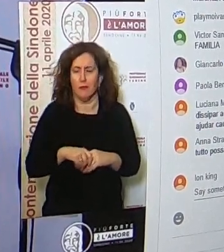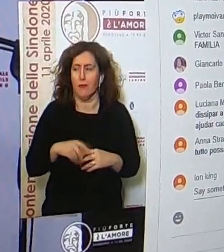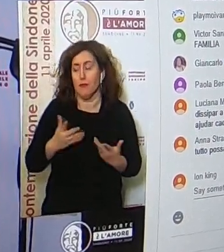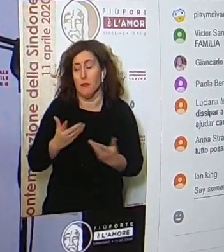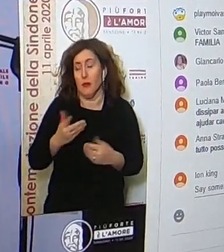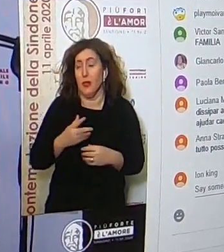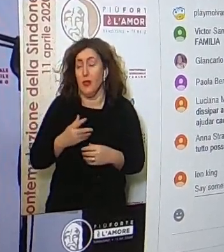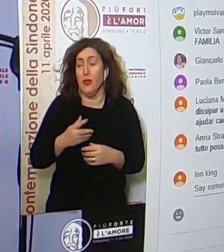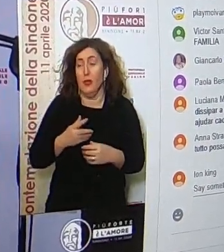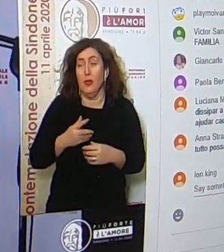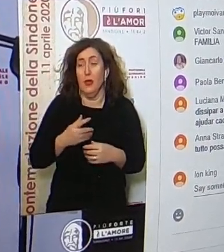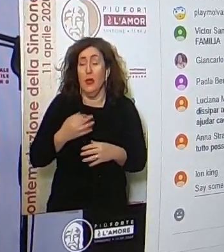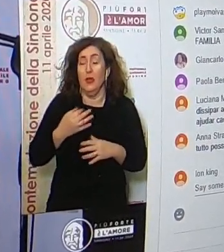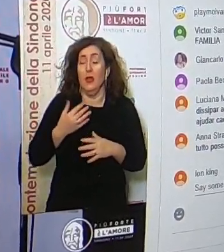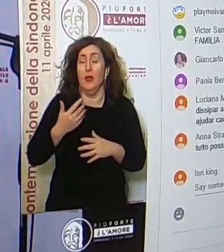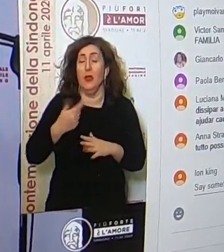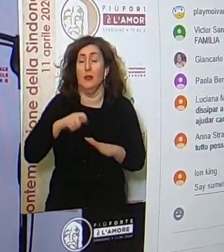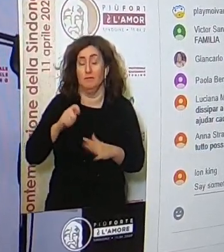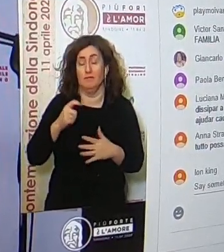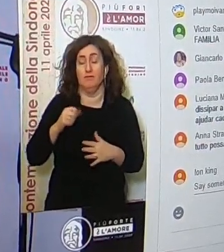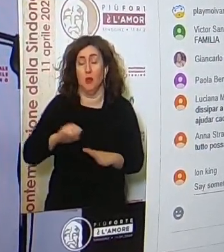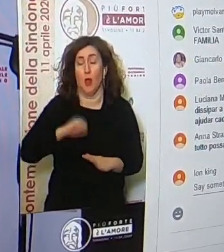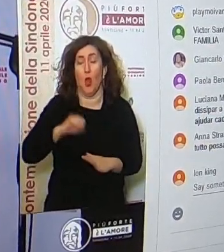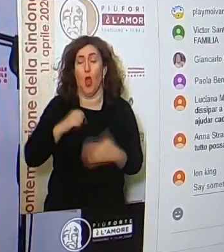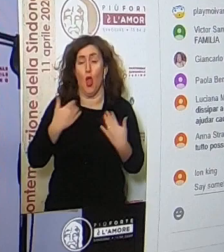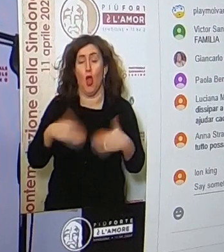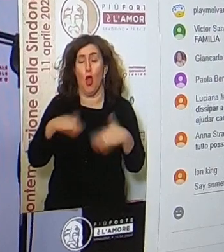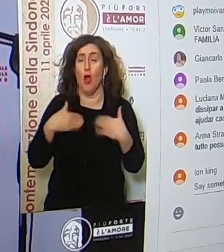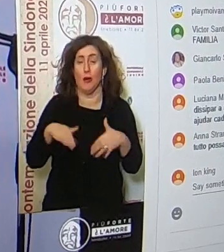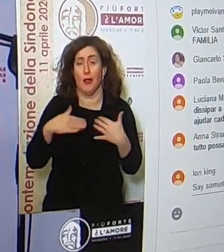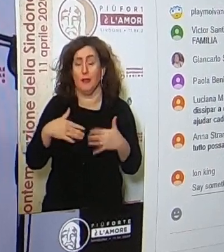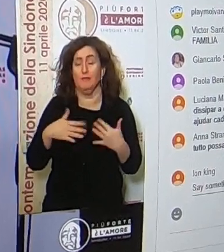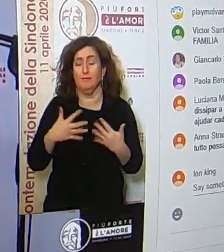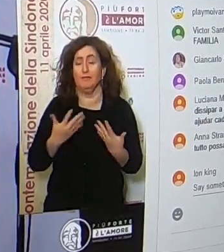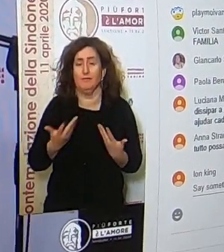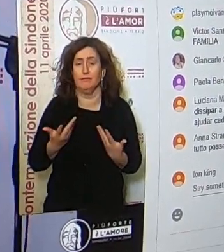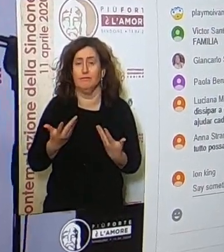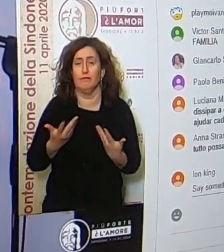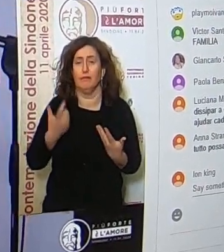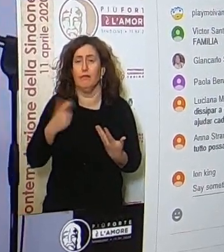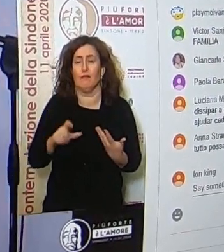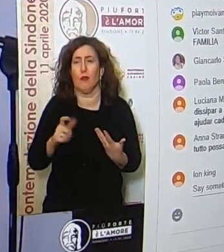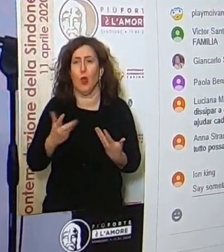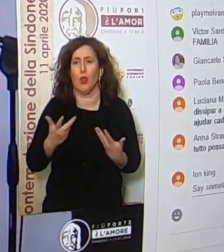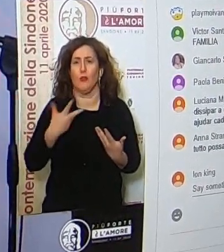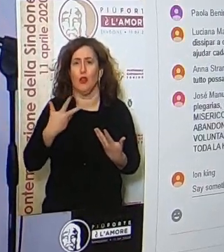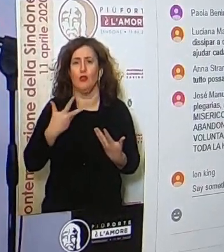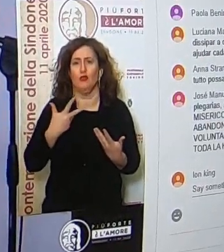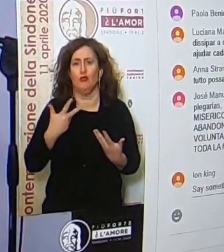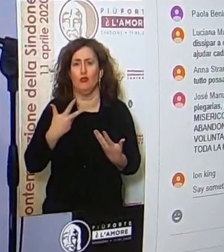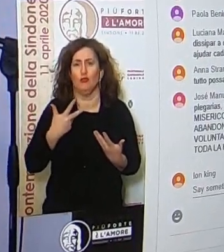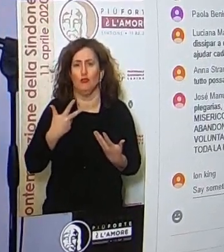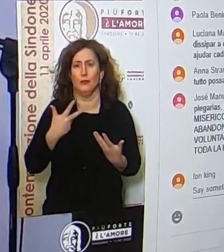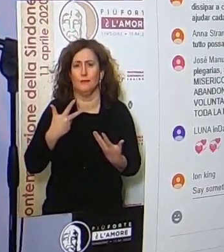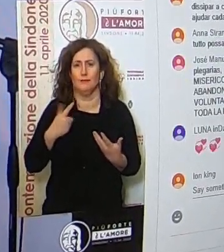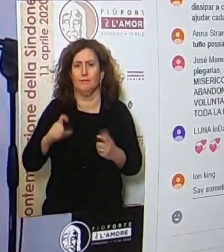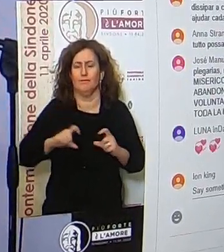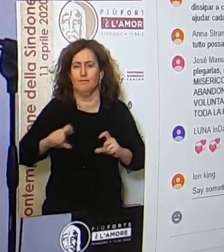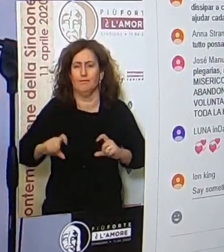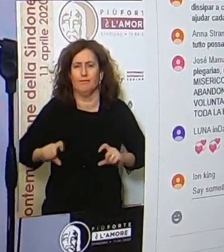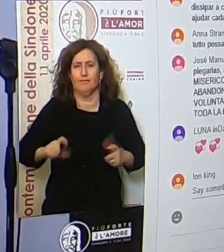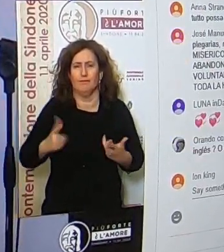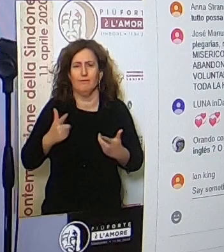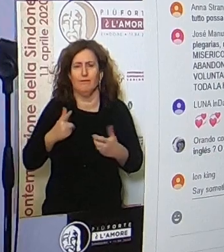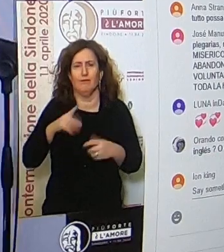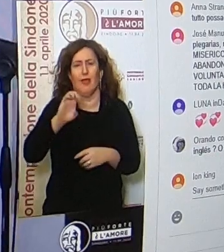Sicuramente di una tortura molto dolorosa, perché si formano centinaia di ecchimosi